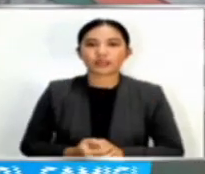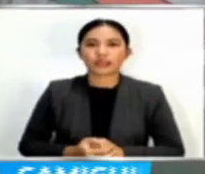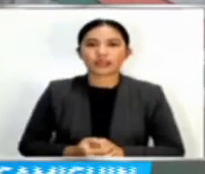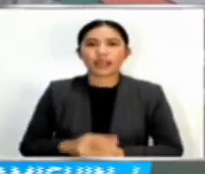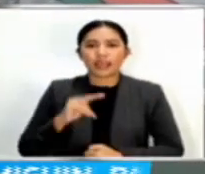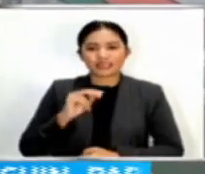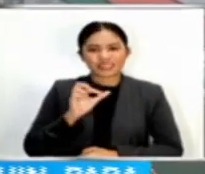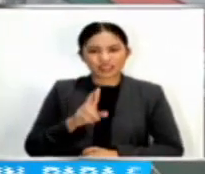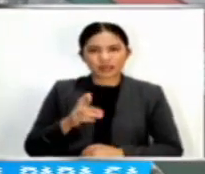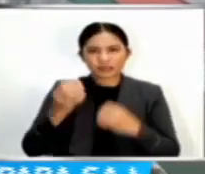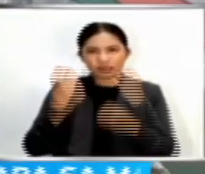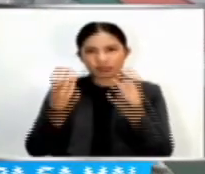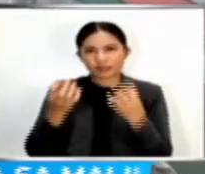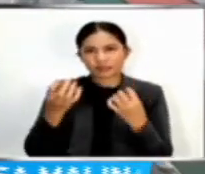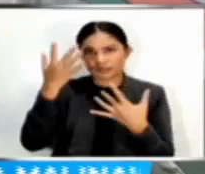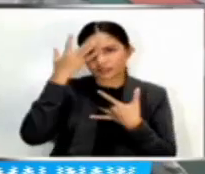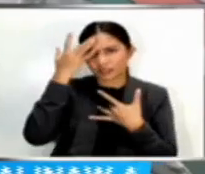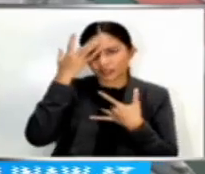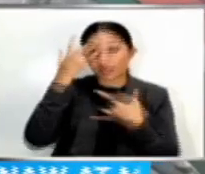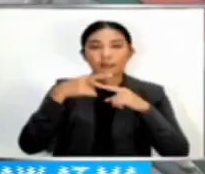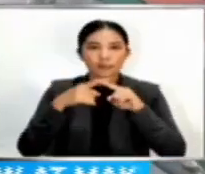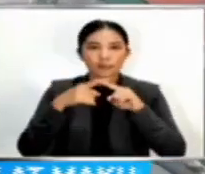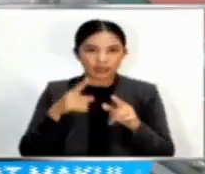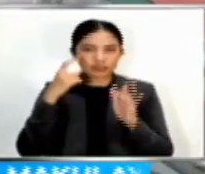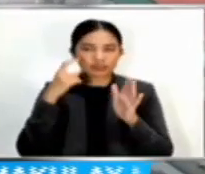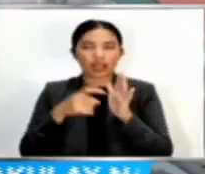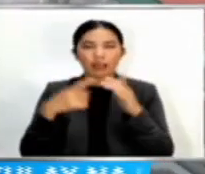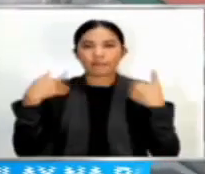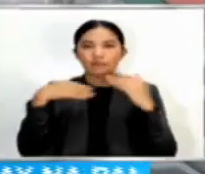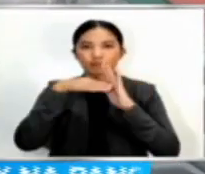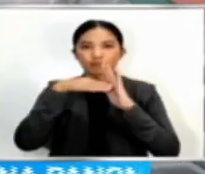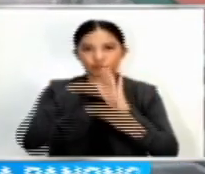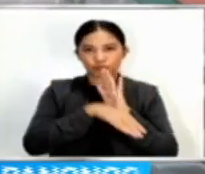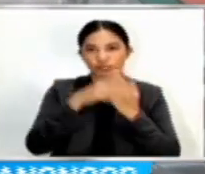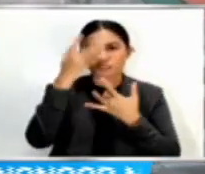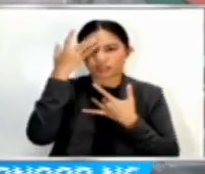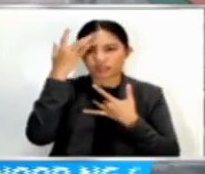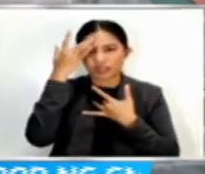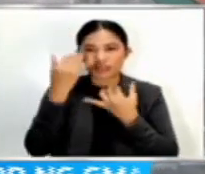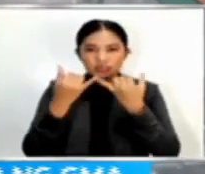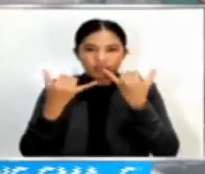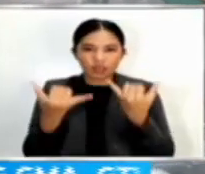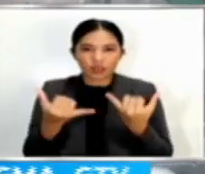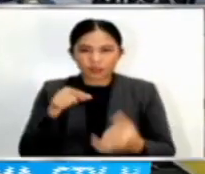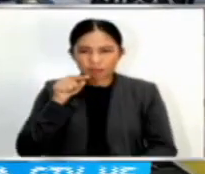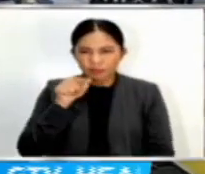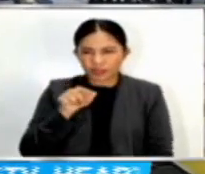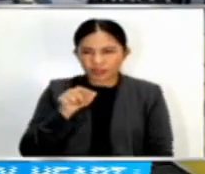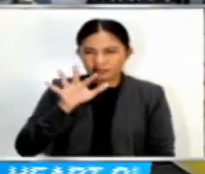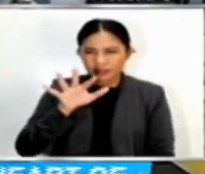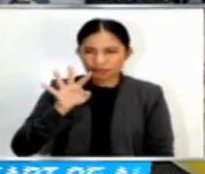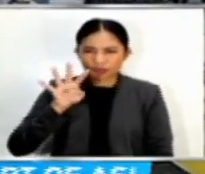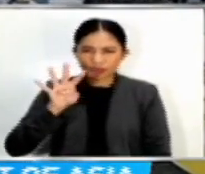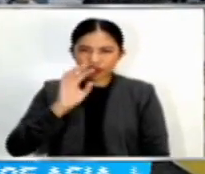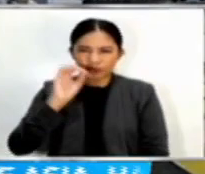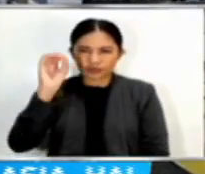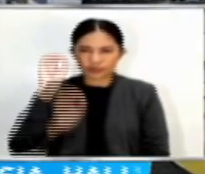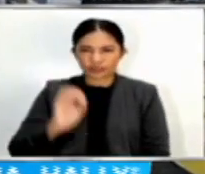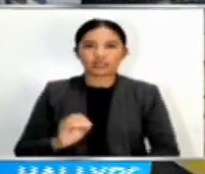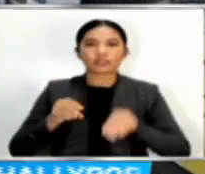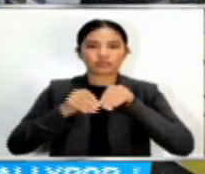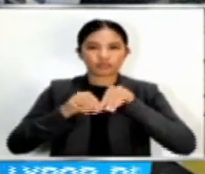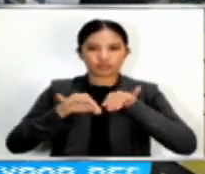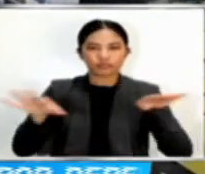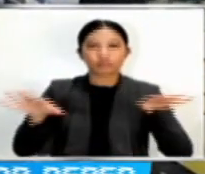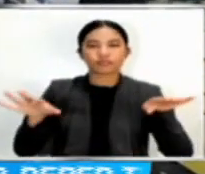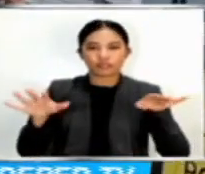namang pababa ang trend dito. Nasa 0.54% na lamang ang reproduction rate o yung bilis ng hawahan sa NCR mula May